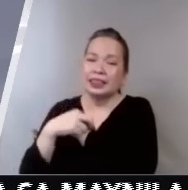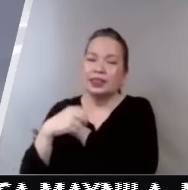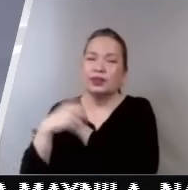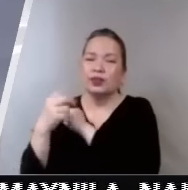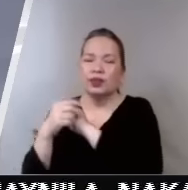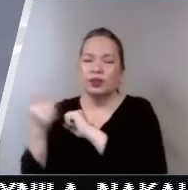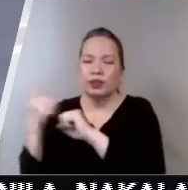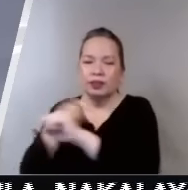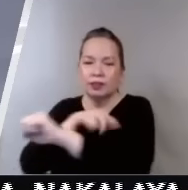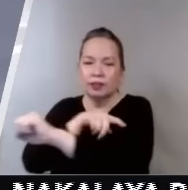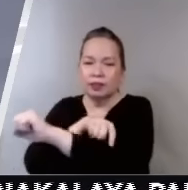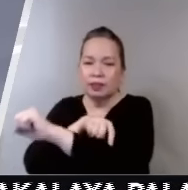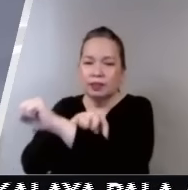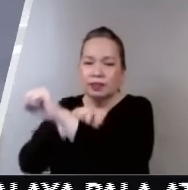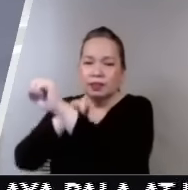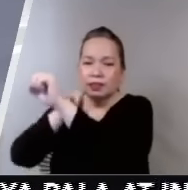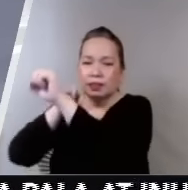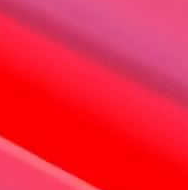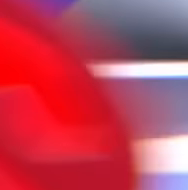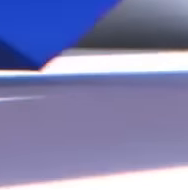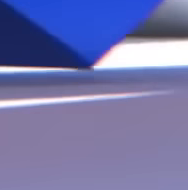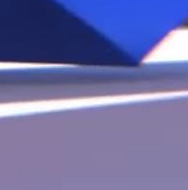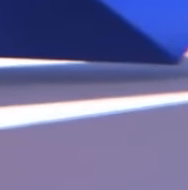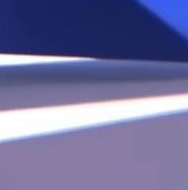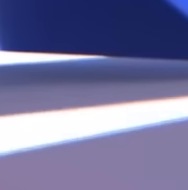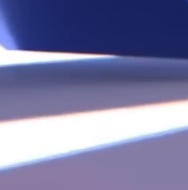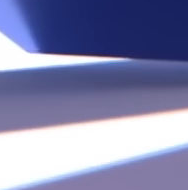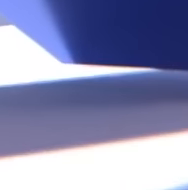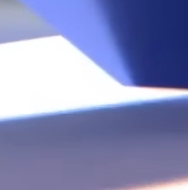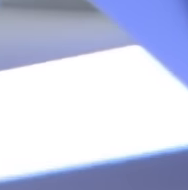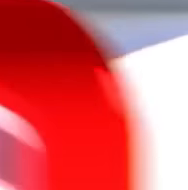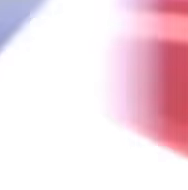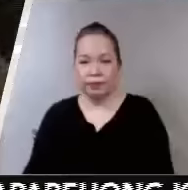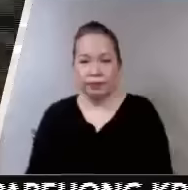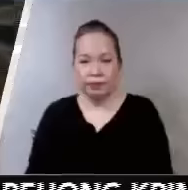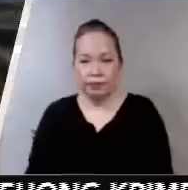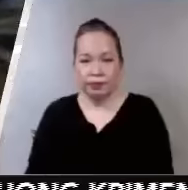puno. Narito ang aking papagood vibes.